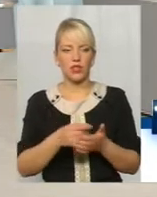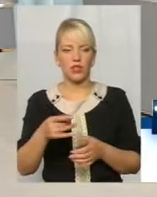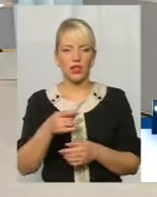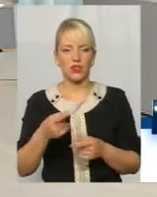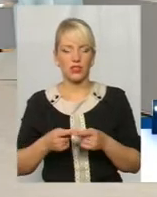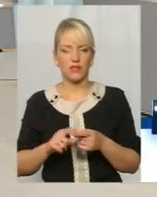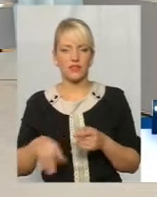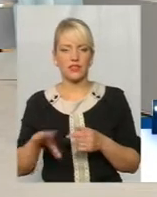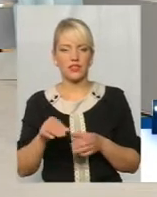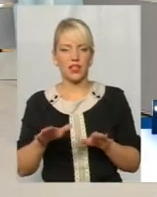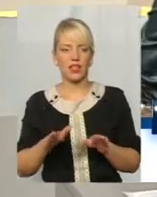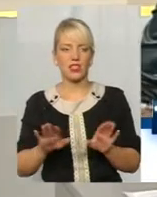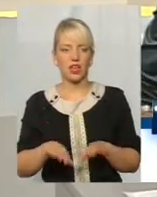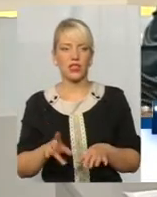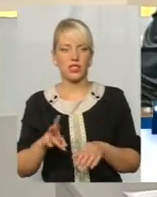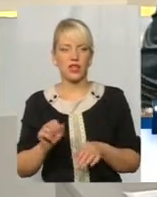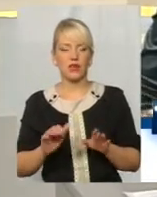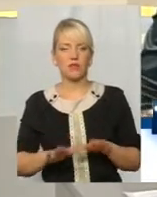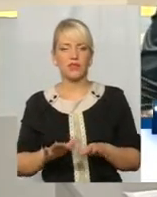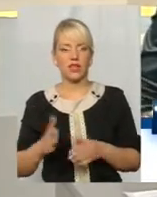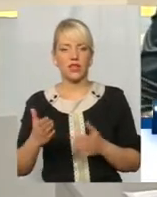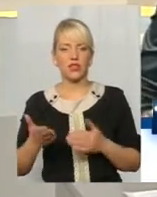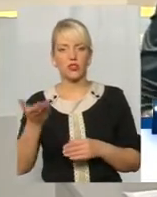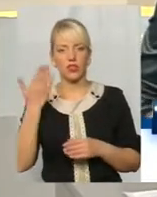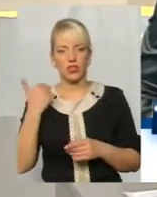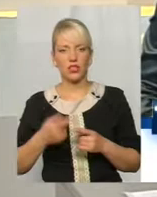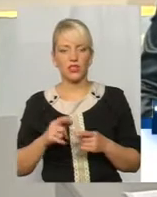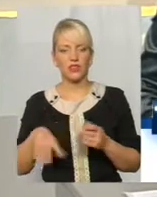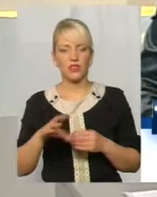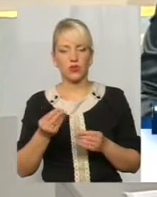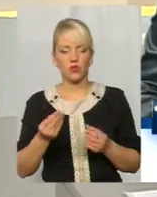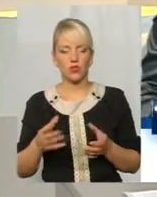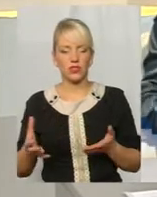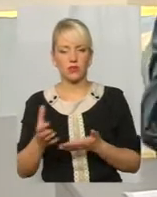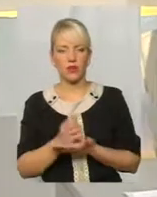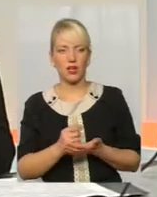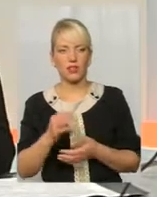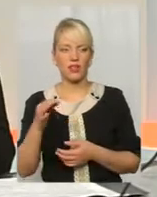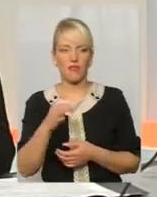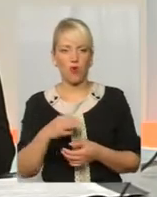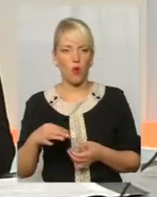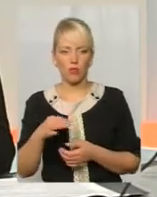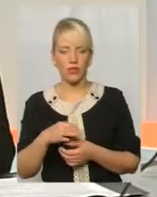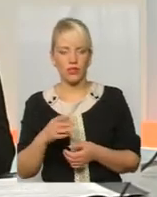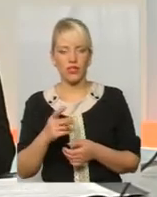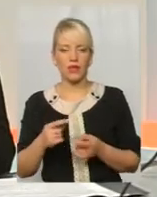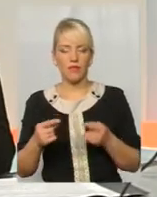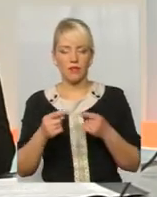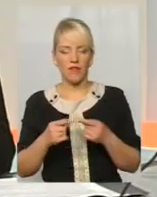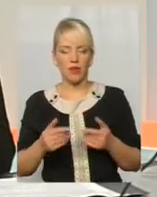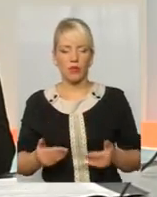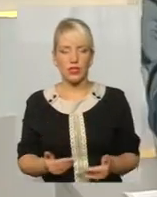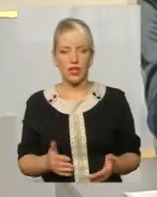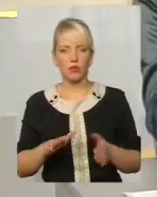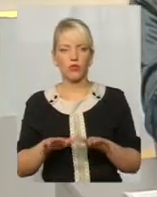воно залишається на місцях. Тобто, по суті, якщо раніше всі кошти збиралися в області, скажімо, чи в певному населеному пункті